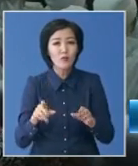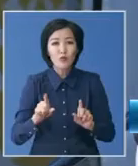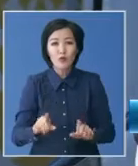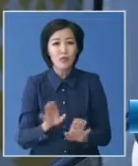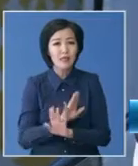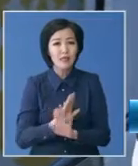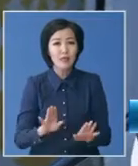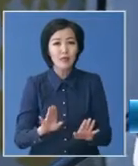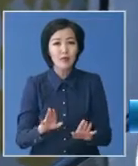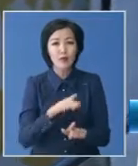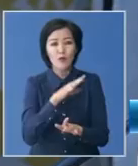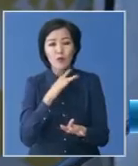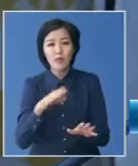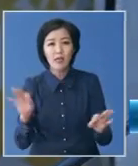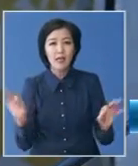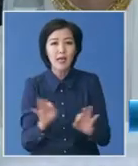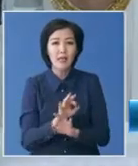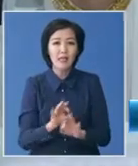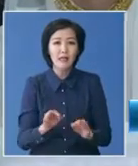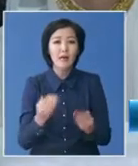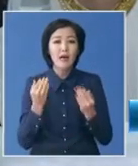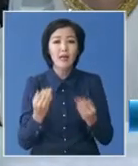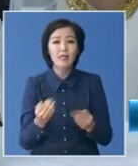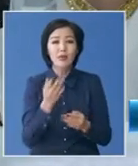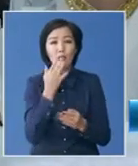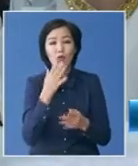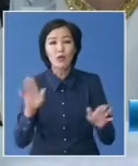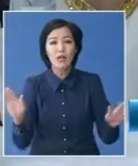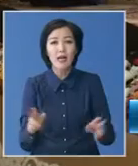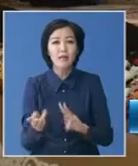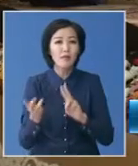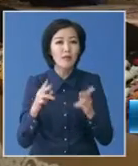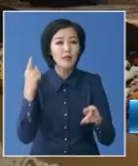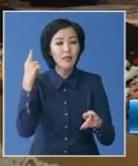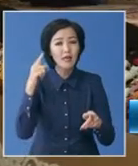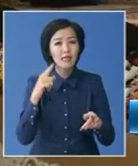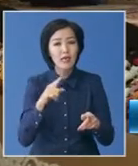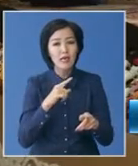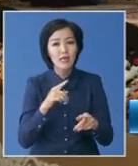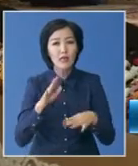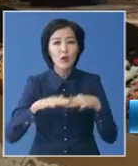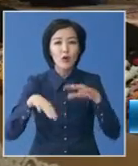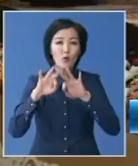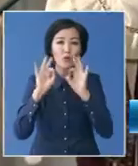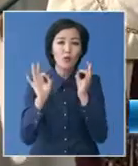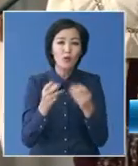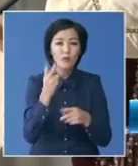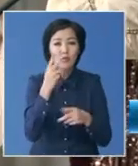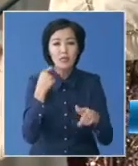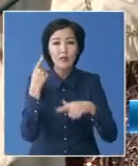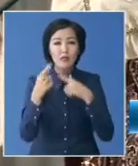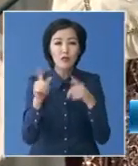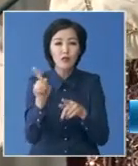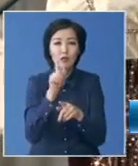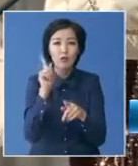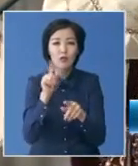жылдар бойы сахнада салтанат құрған ғазиз жандар ұлттық ән мен биден өзге қазақ халқының қолөнері мен салт-дәстүрін жас буынға